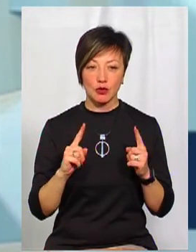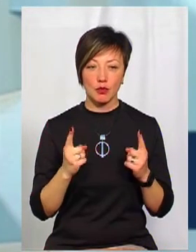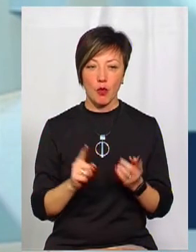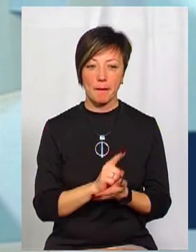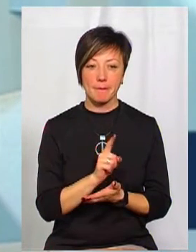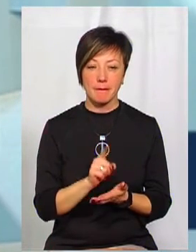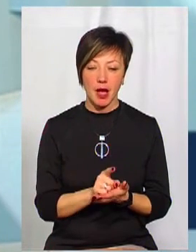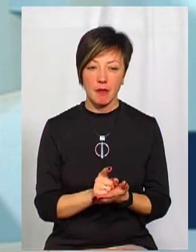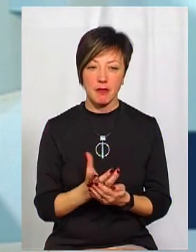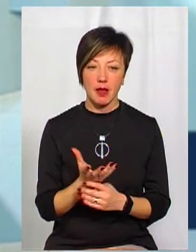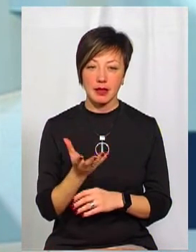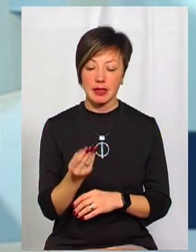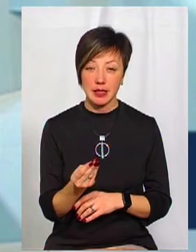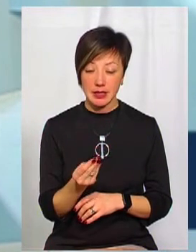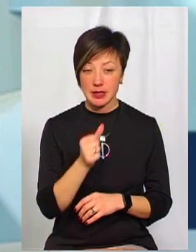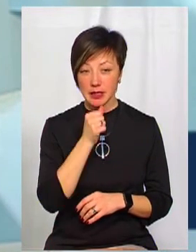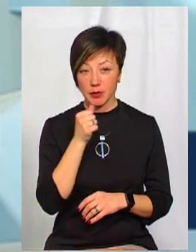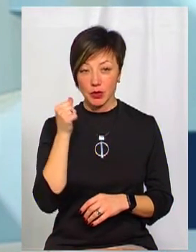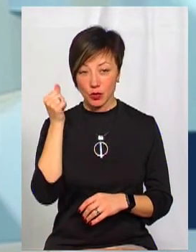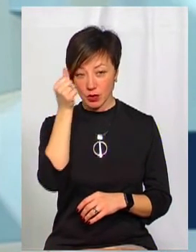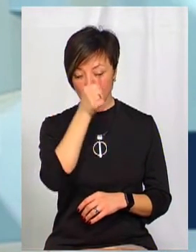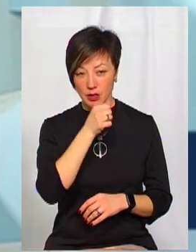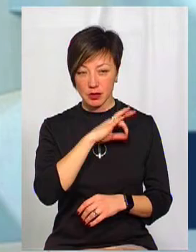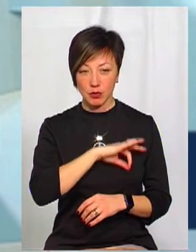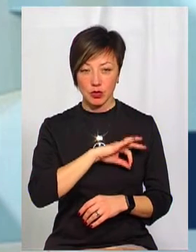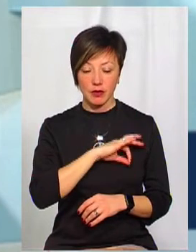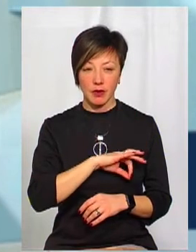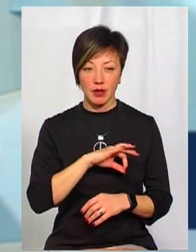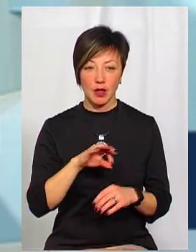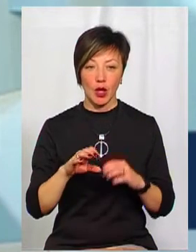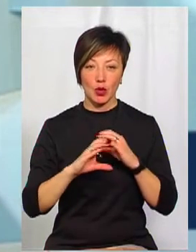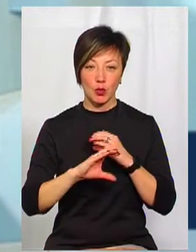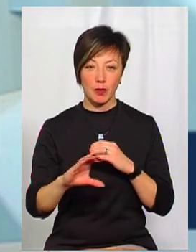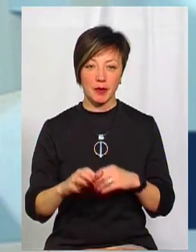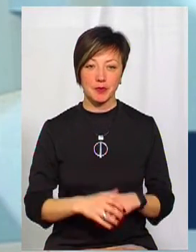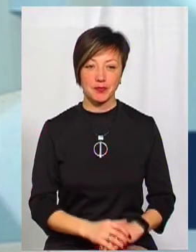маємо заплатити за колишній рік споживання ніби труби?